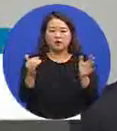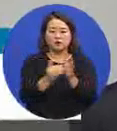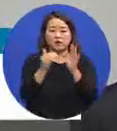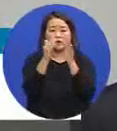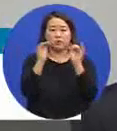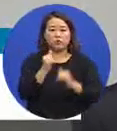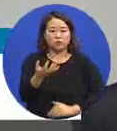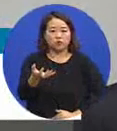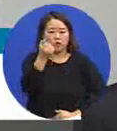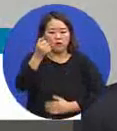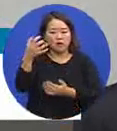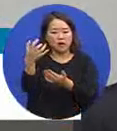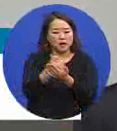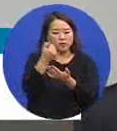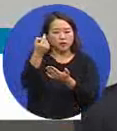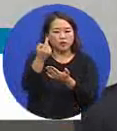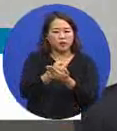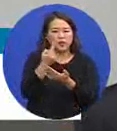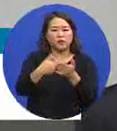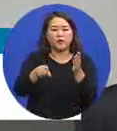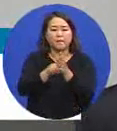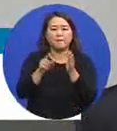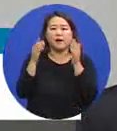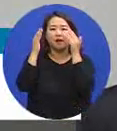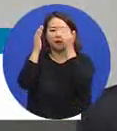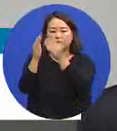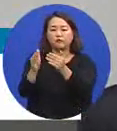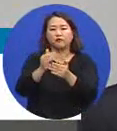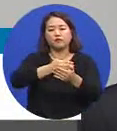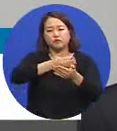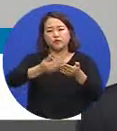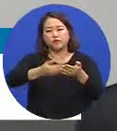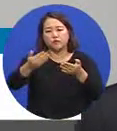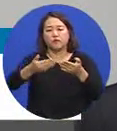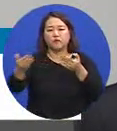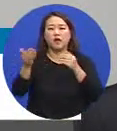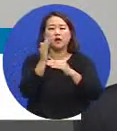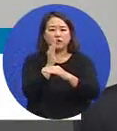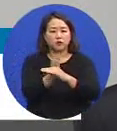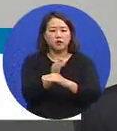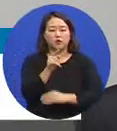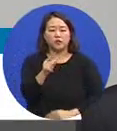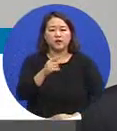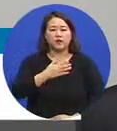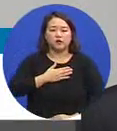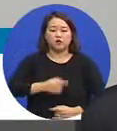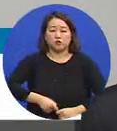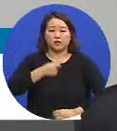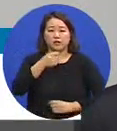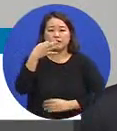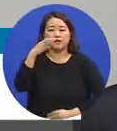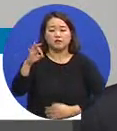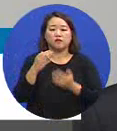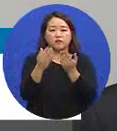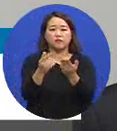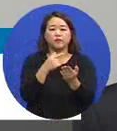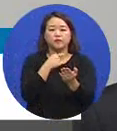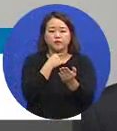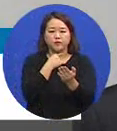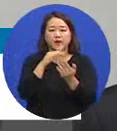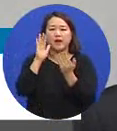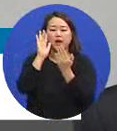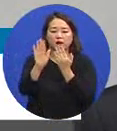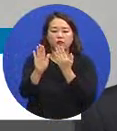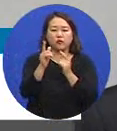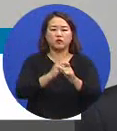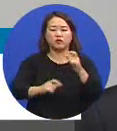위한 방향 쪽으로 많이 흐름이 가고 있었다라는 점은 저는 솔직히 인정을 하고 앞으로